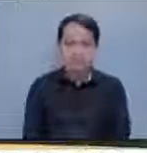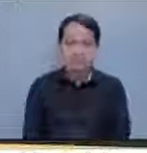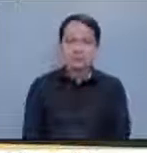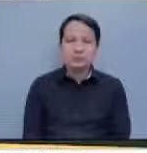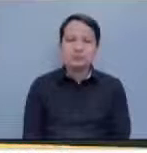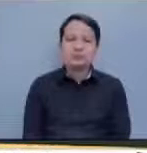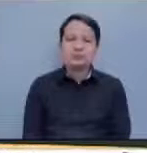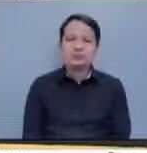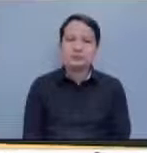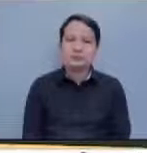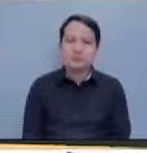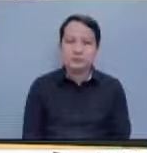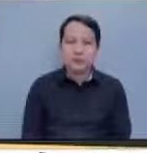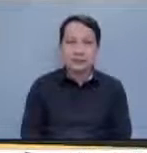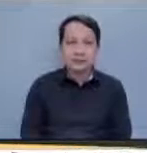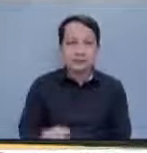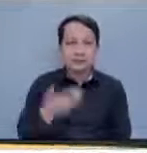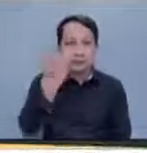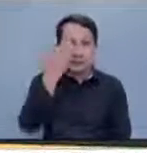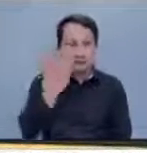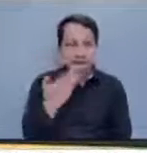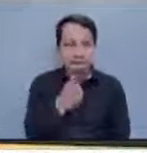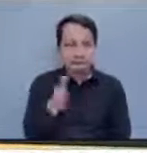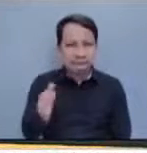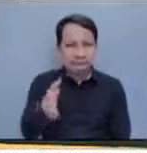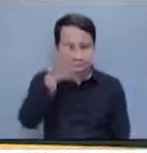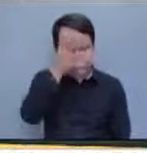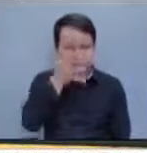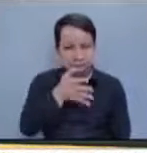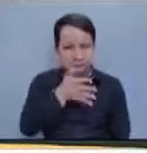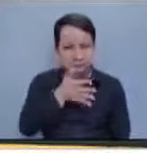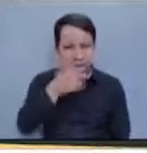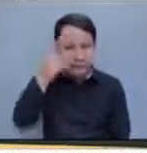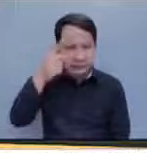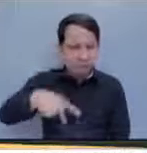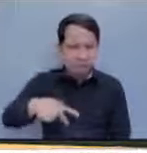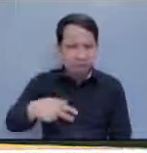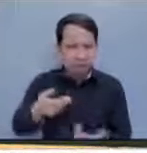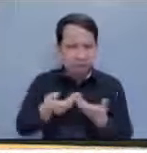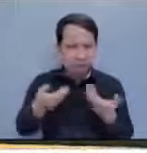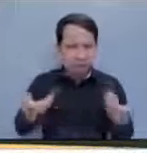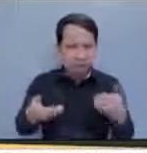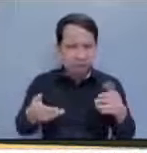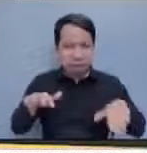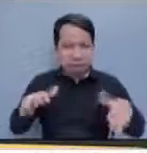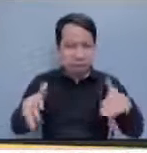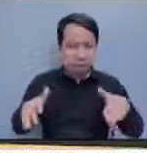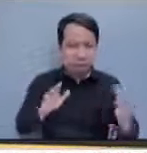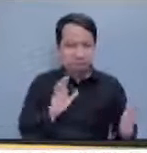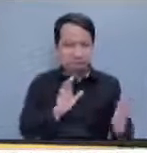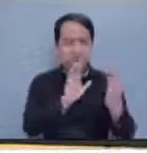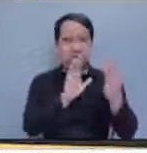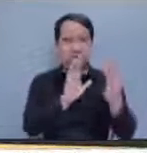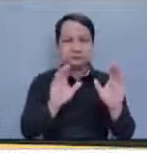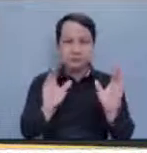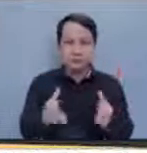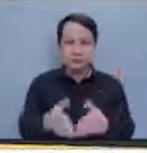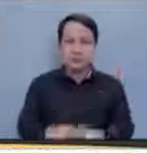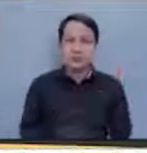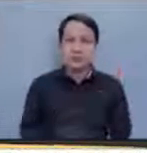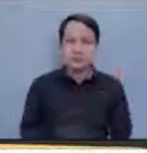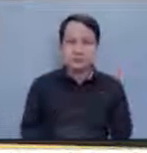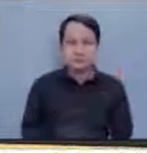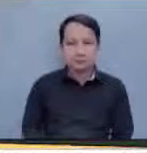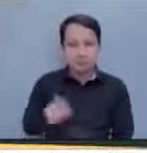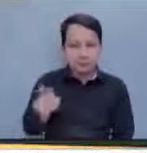Hati pa rin ang opinyon ng mga magulang sa face-to-face classes. Paglilinaw lang naman ng Department of Education,